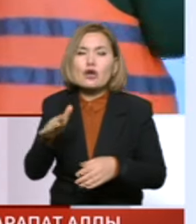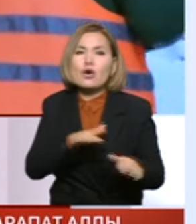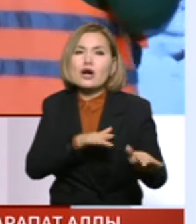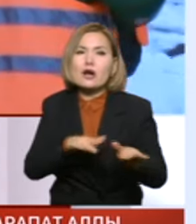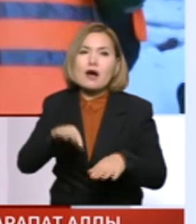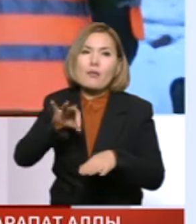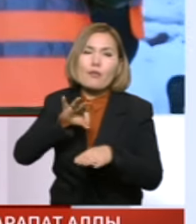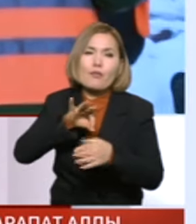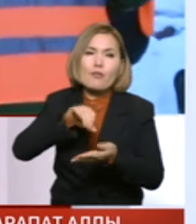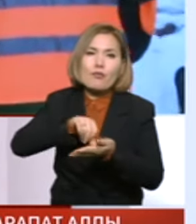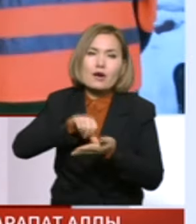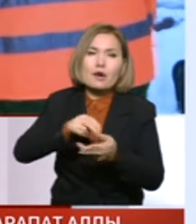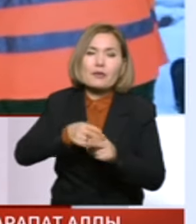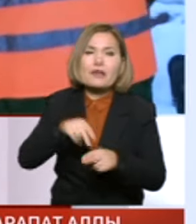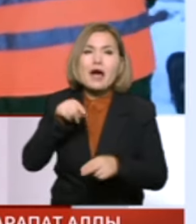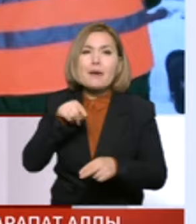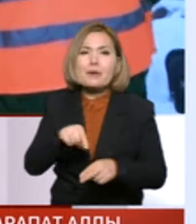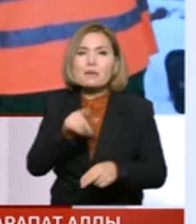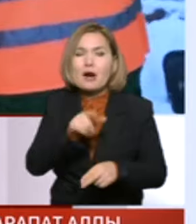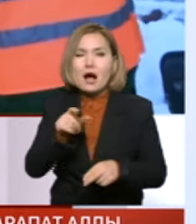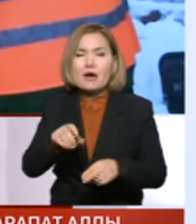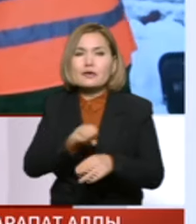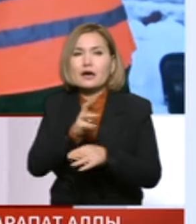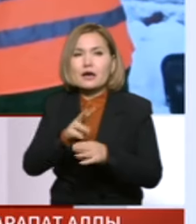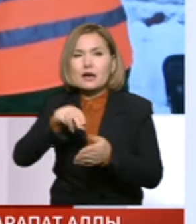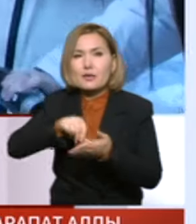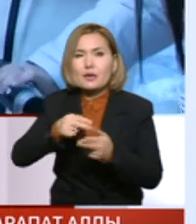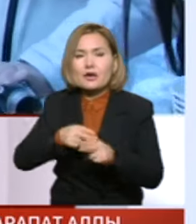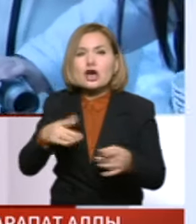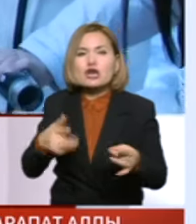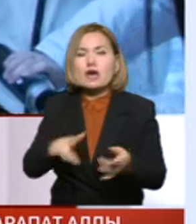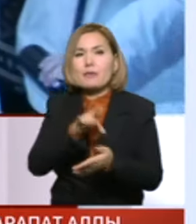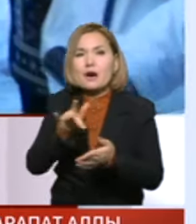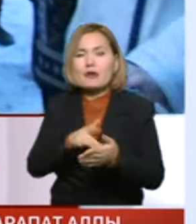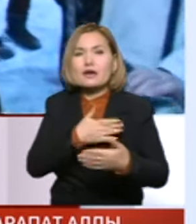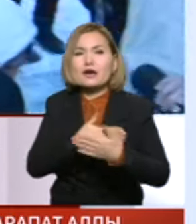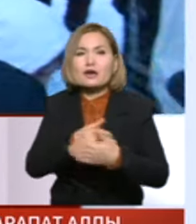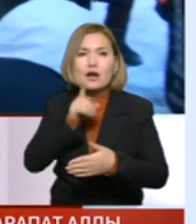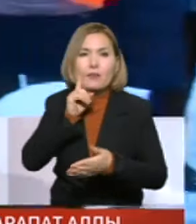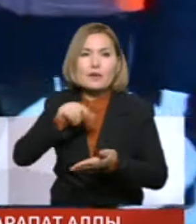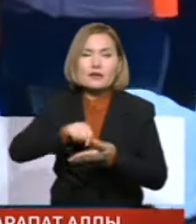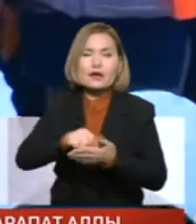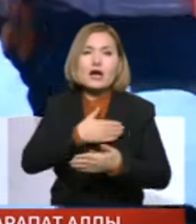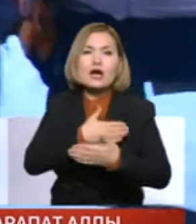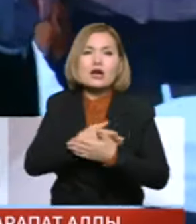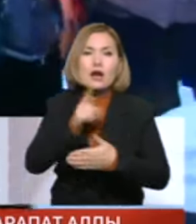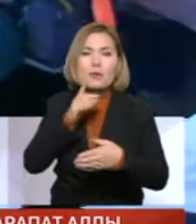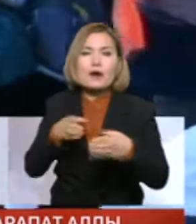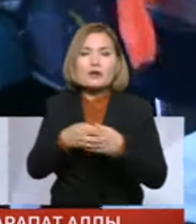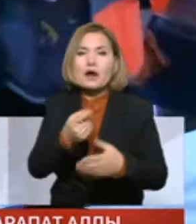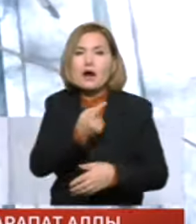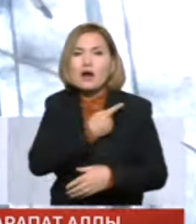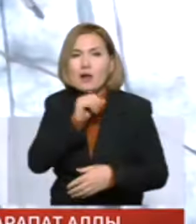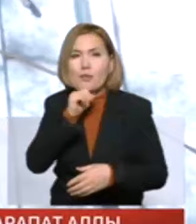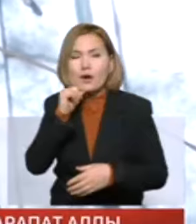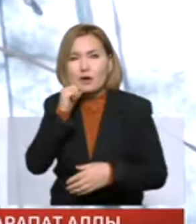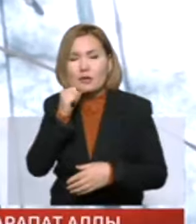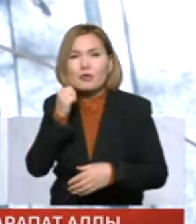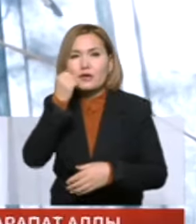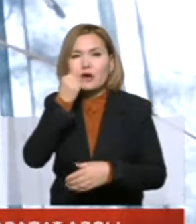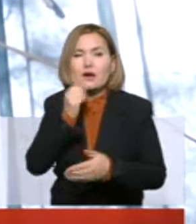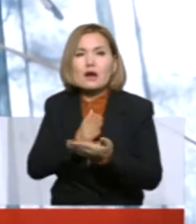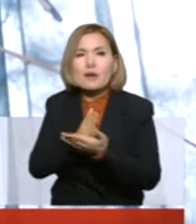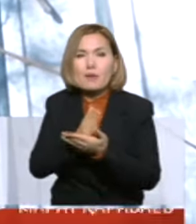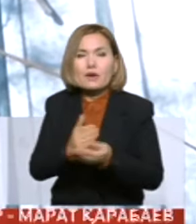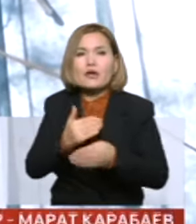өткізіп, 1000-ға жуық адамды қамтыған. Жамбылдық жастар да акцияға атсалысты. Еріктілер жалғызбасты қариялар мен ардагерлерге көмек